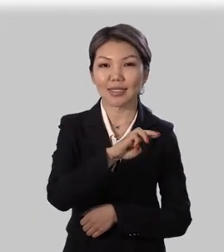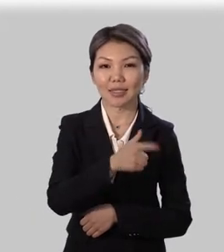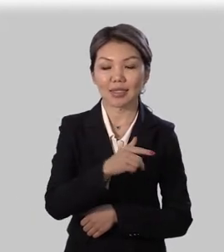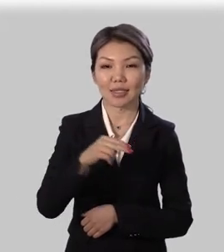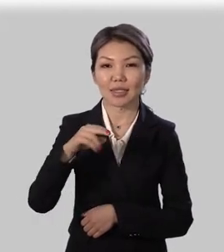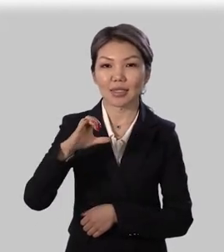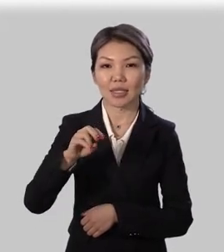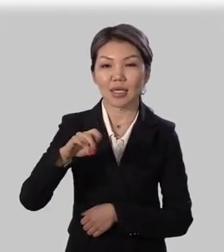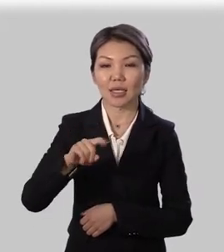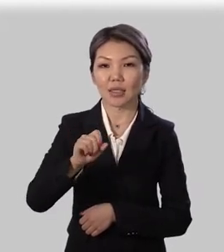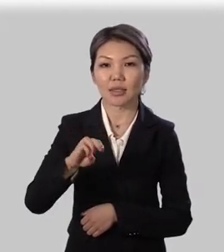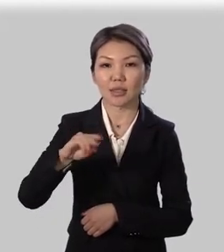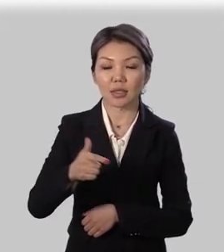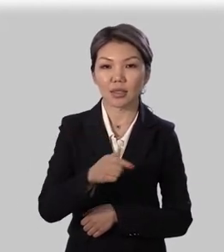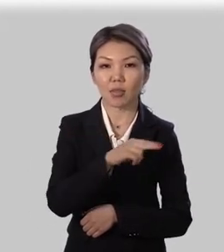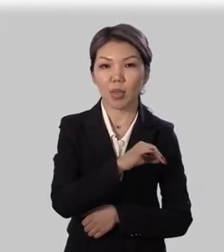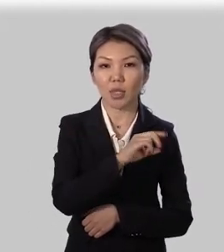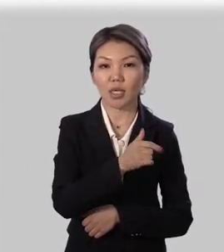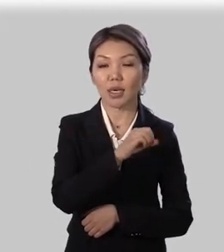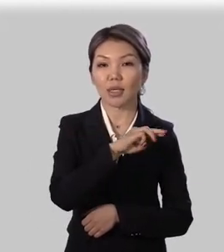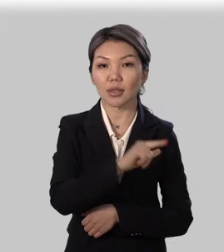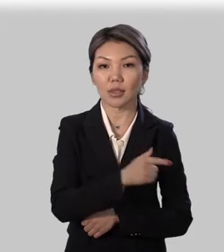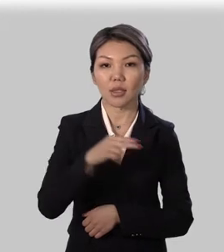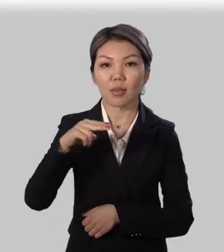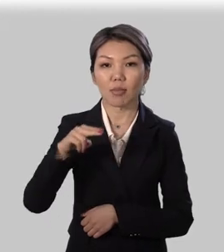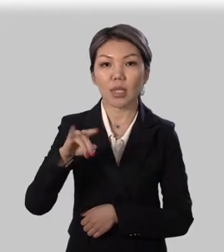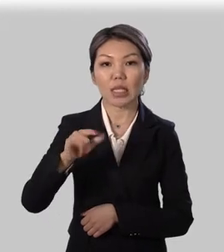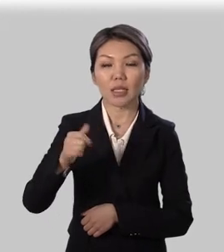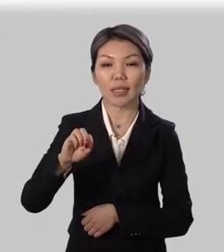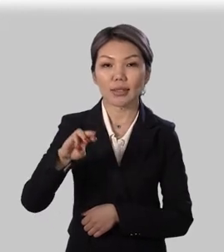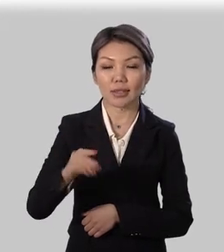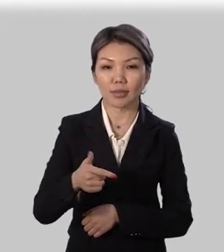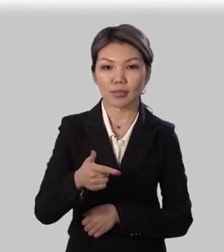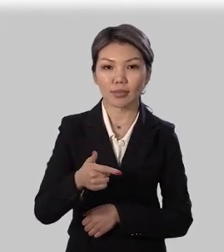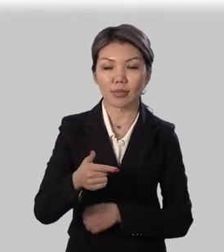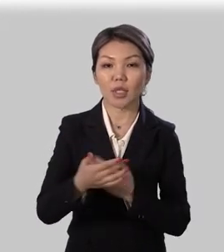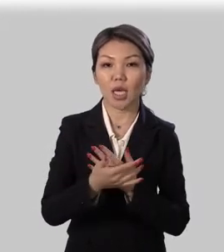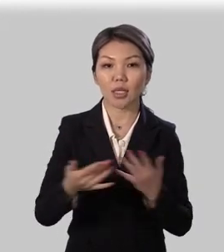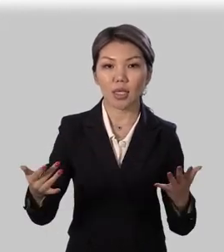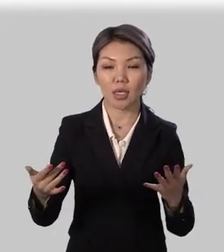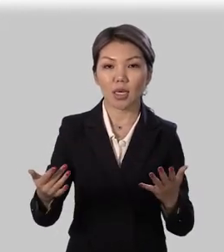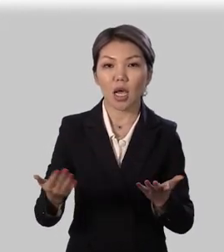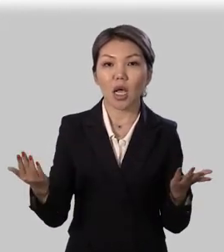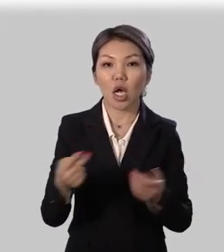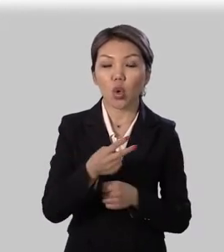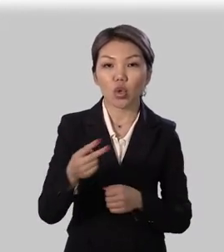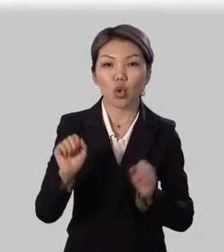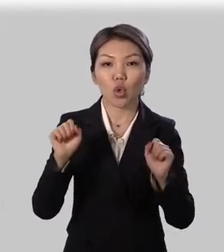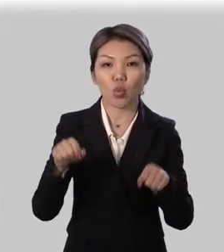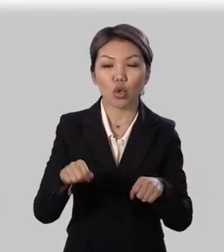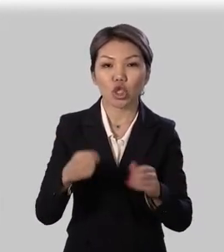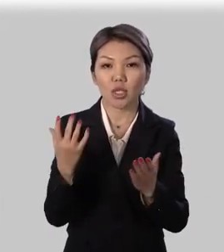по прыгать прыгать поставить ставить а какой глагол